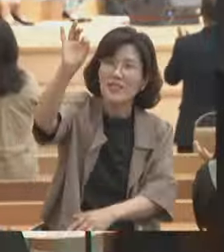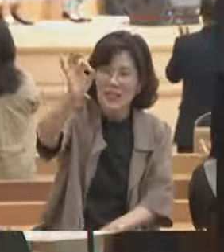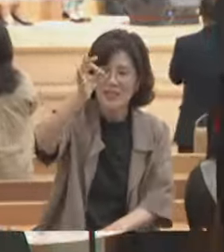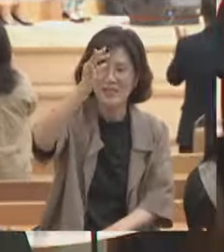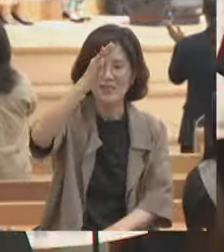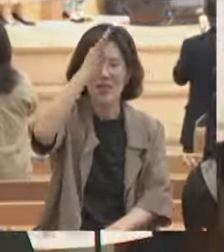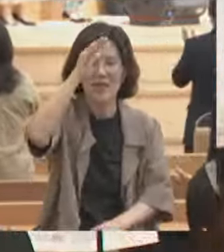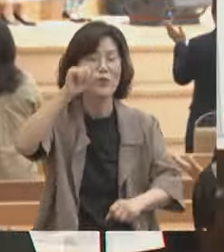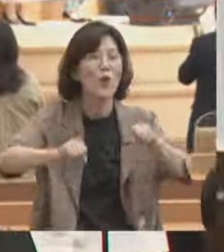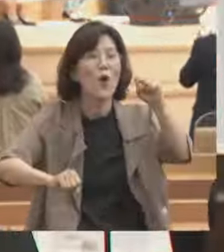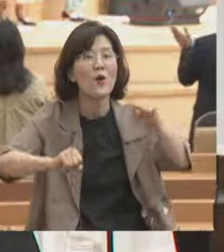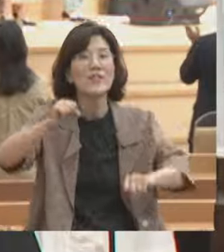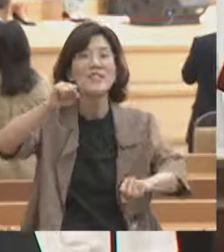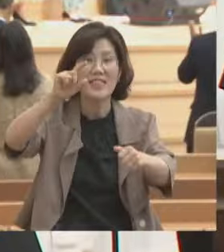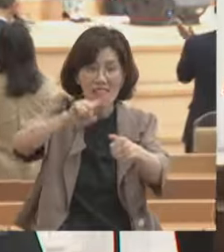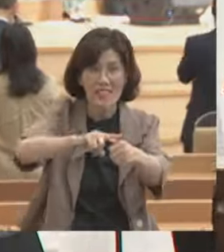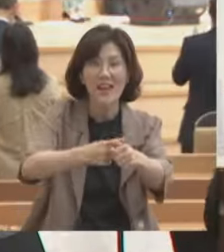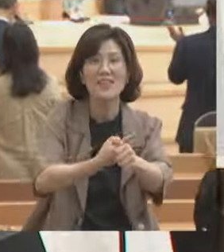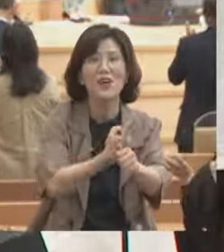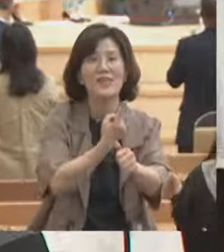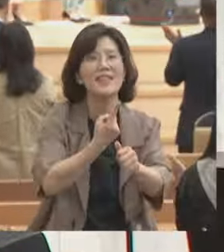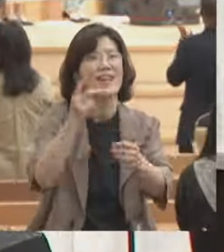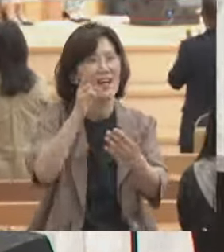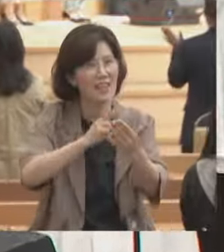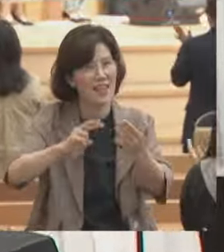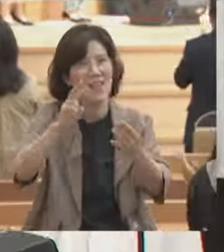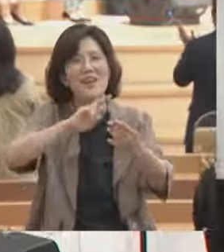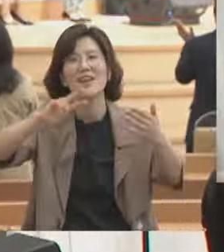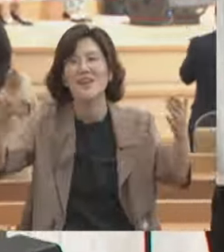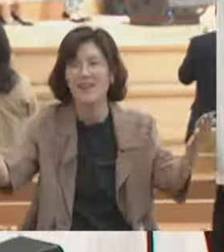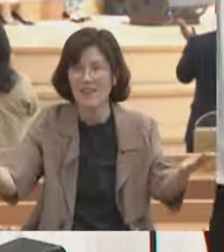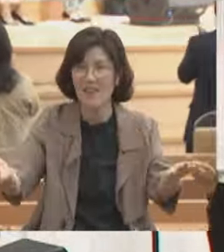그의 능하신 행동을 이날 찬양해.